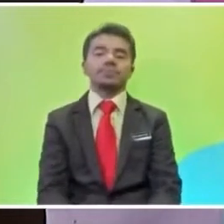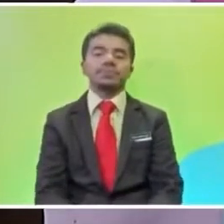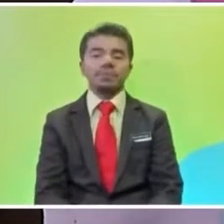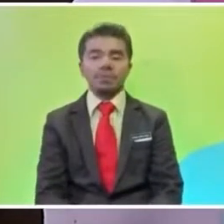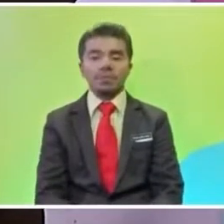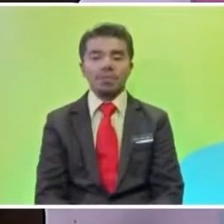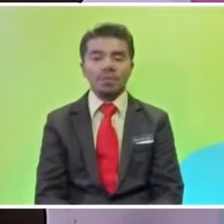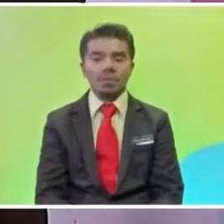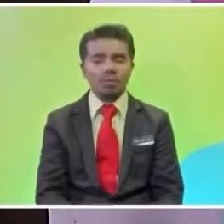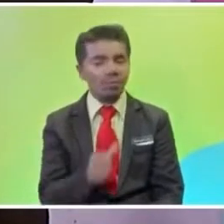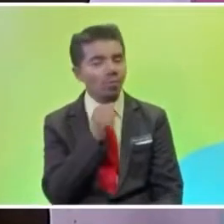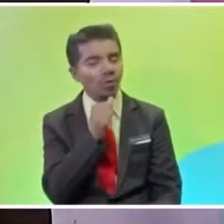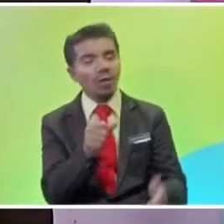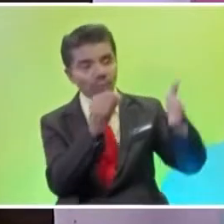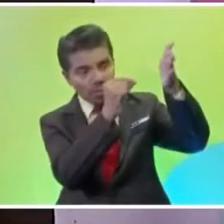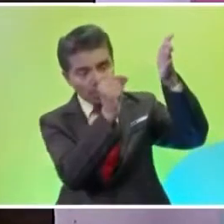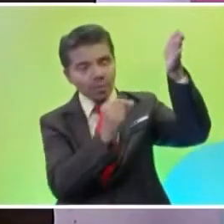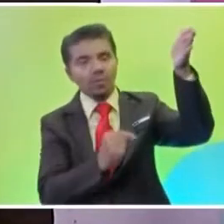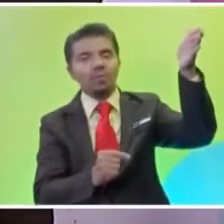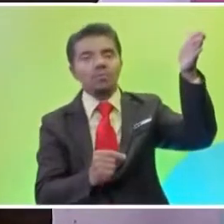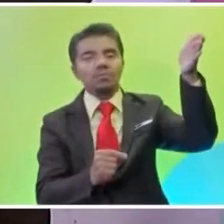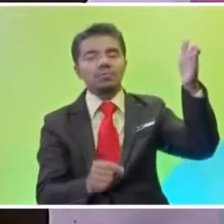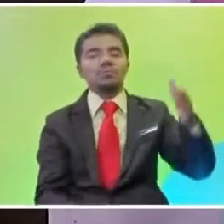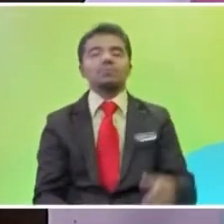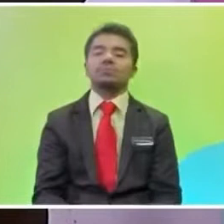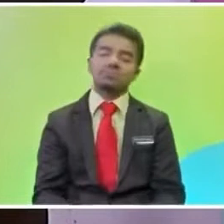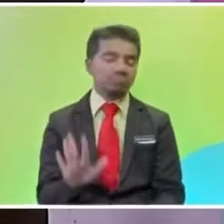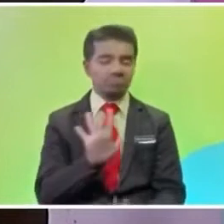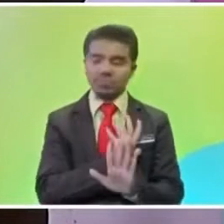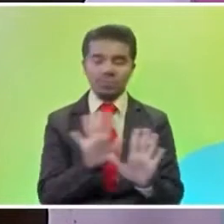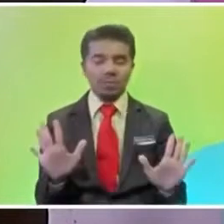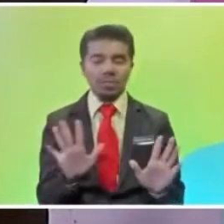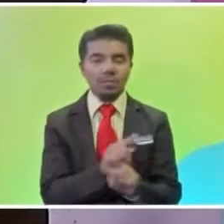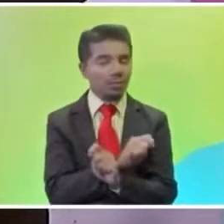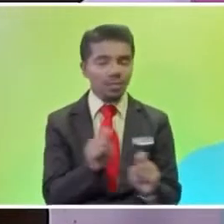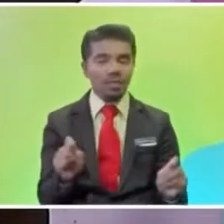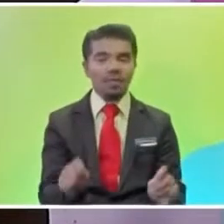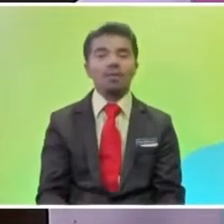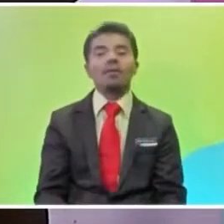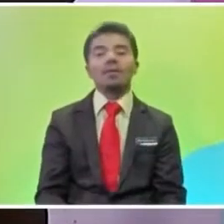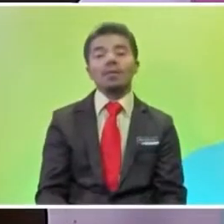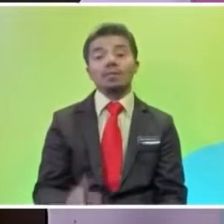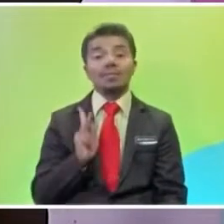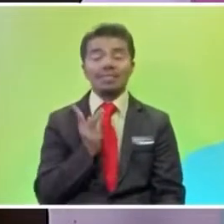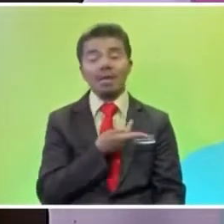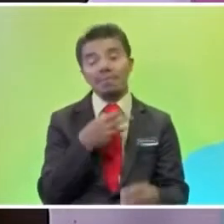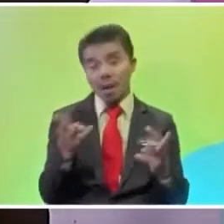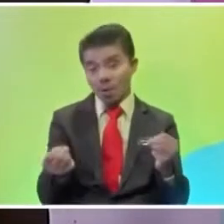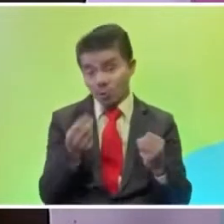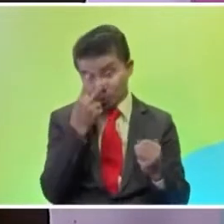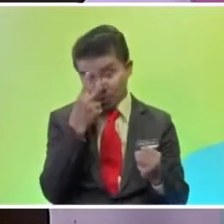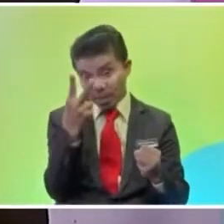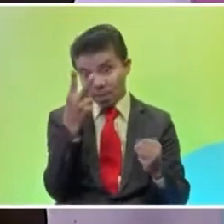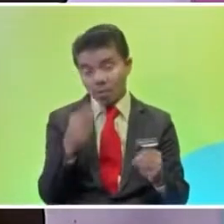keturunan bila kita tengok Wow semuanya begitu pembentangan yang kita lihat pada anak-anak Mari kita di sekolah ini adalah kita